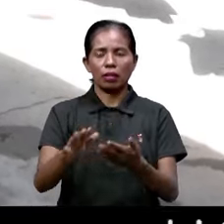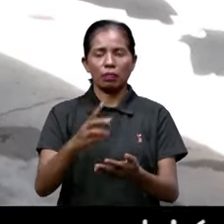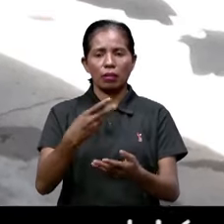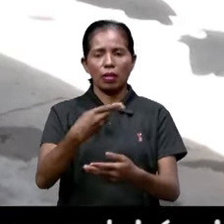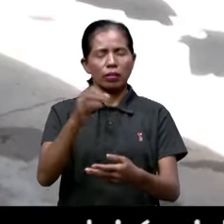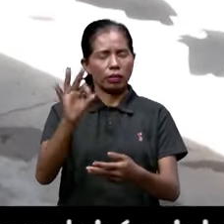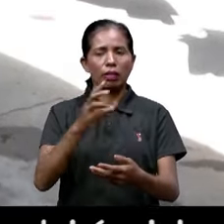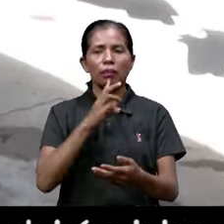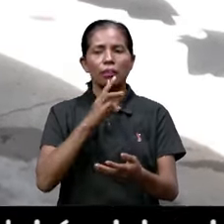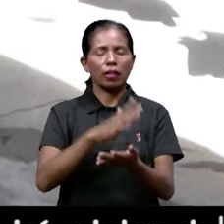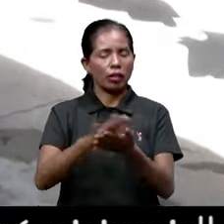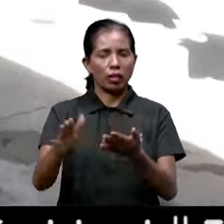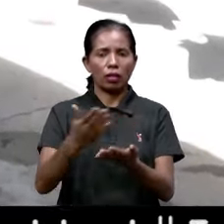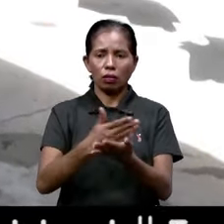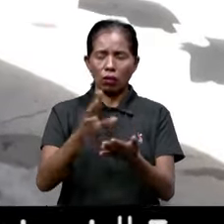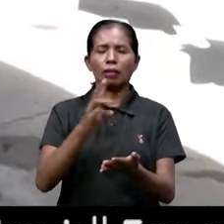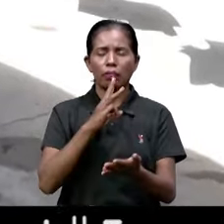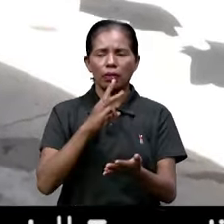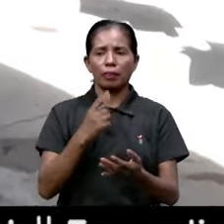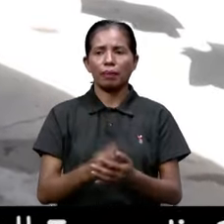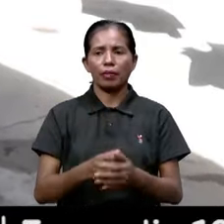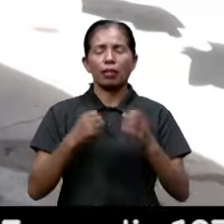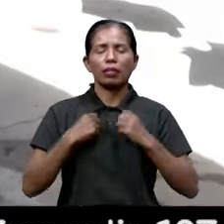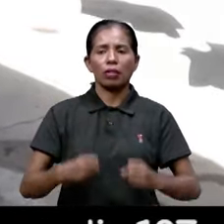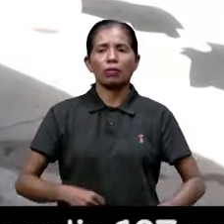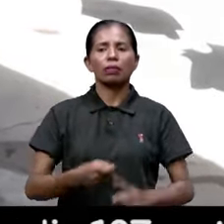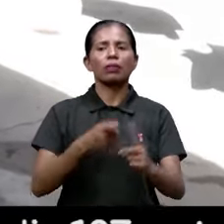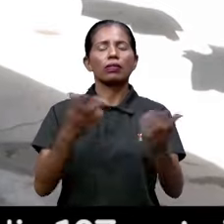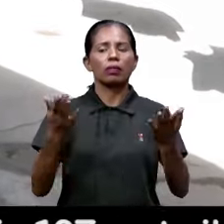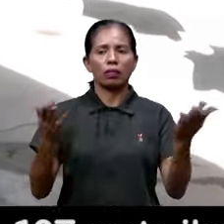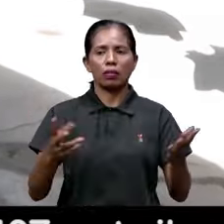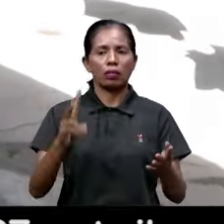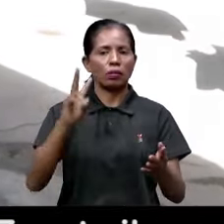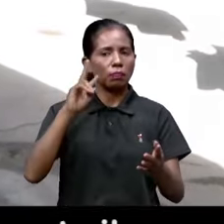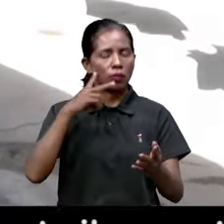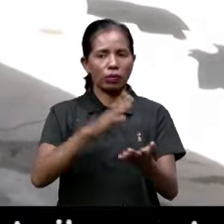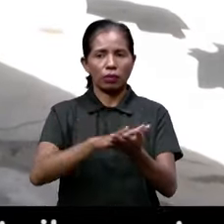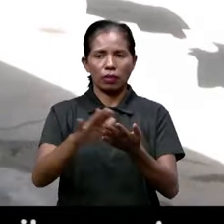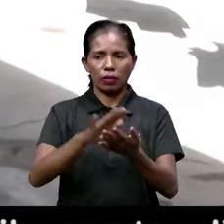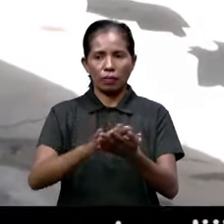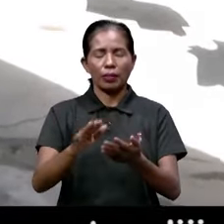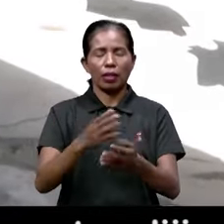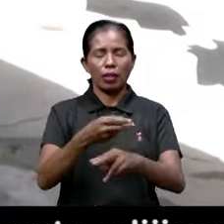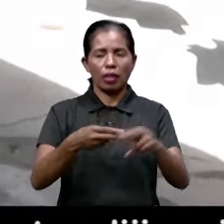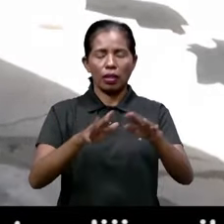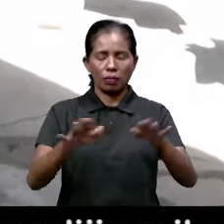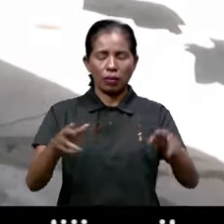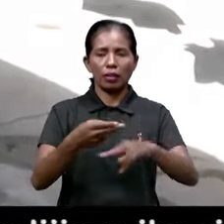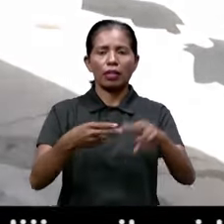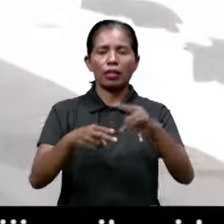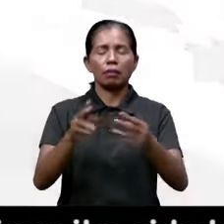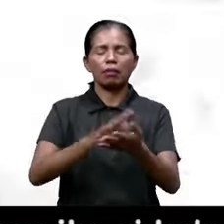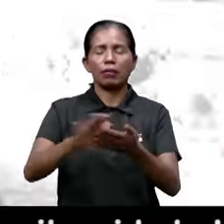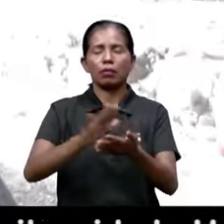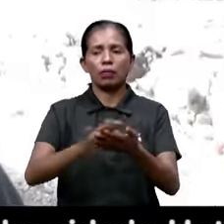ya, ho ho la ho tu makense. Ne sauri mau sida nebe. Mora fasi mos, la bar ke lima fasi mos ma hambe, bela ene lor cerem